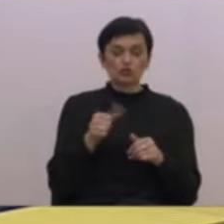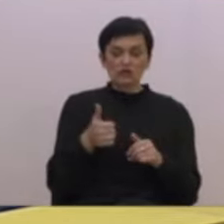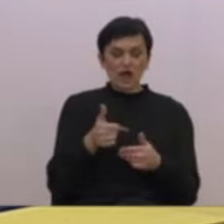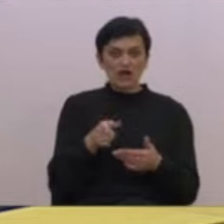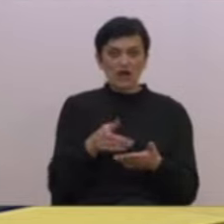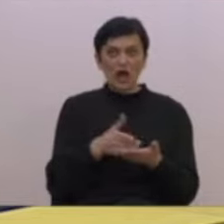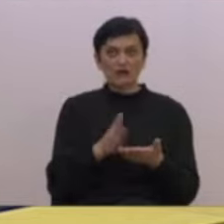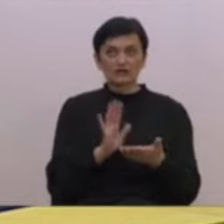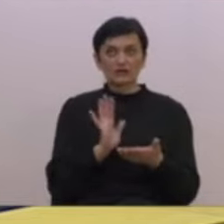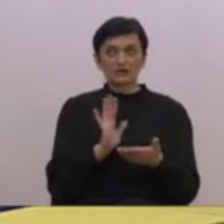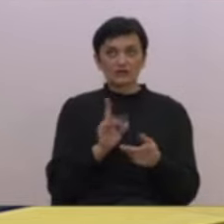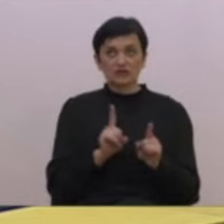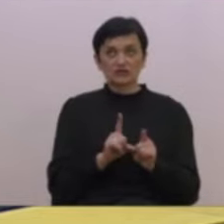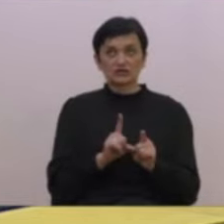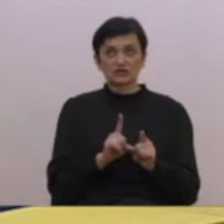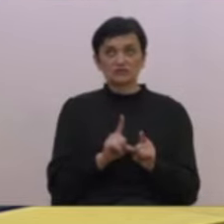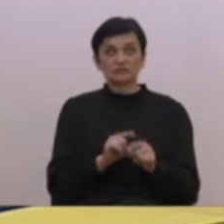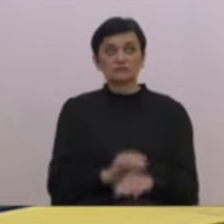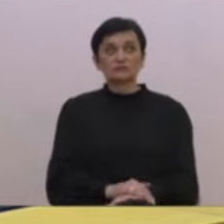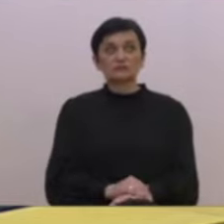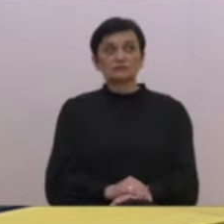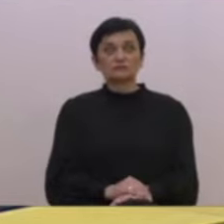skargi, asia, eha,